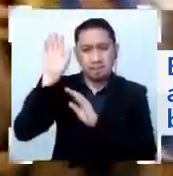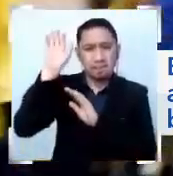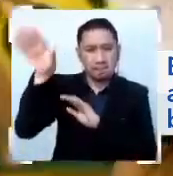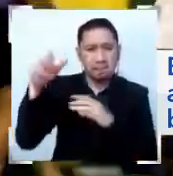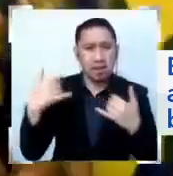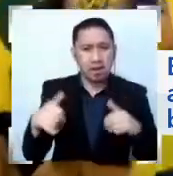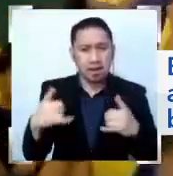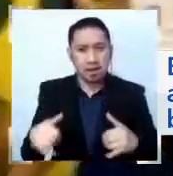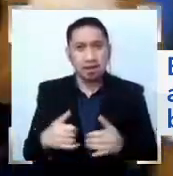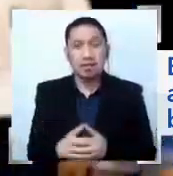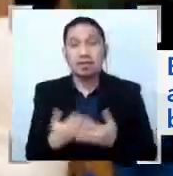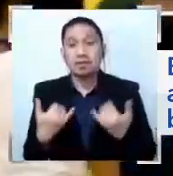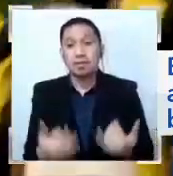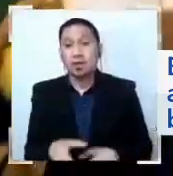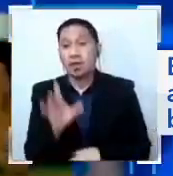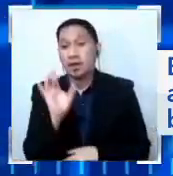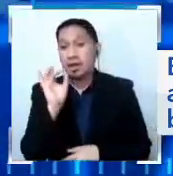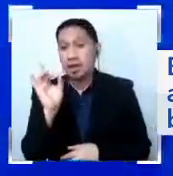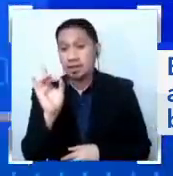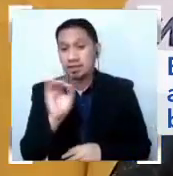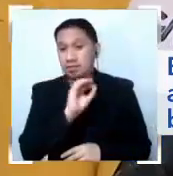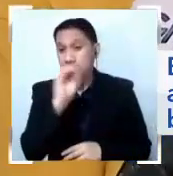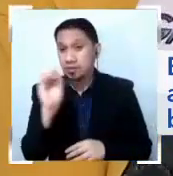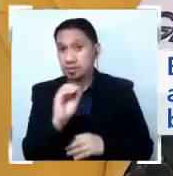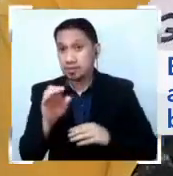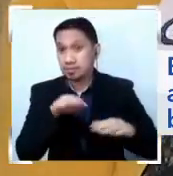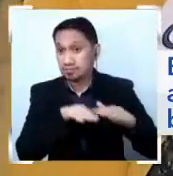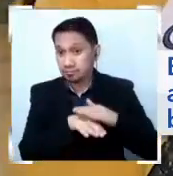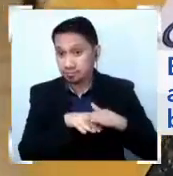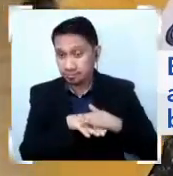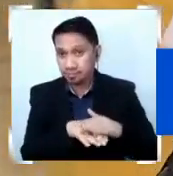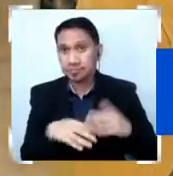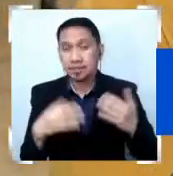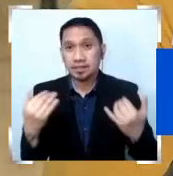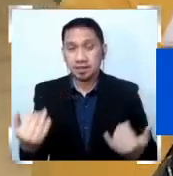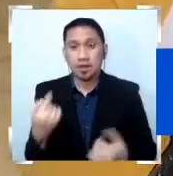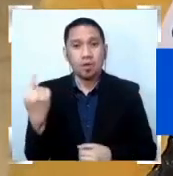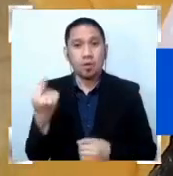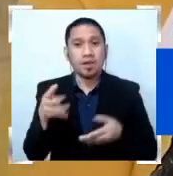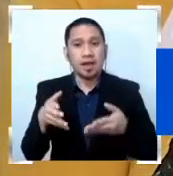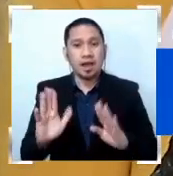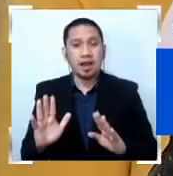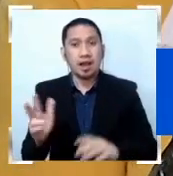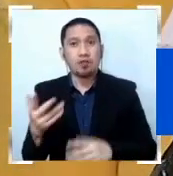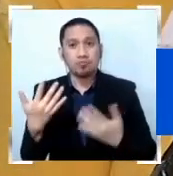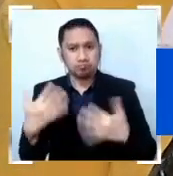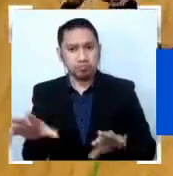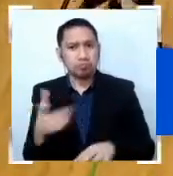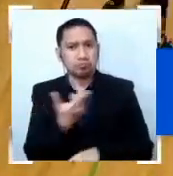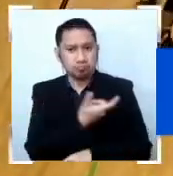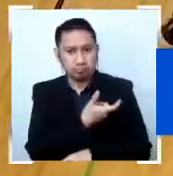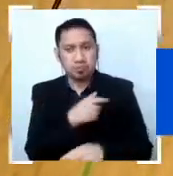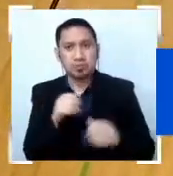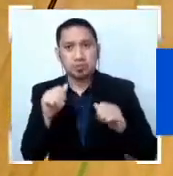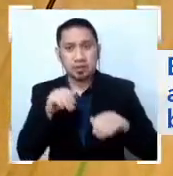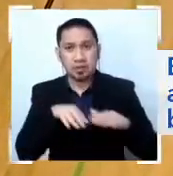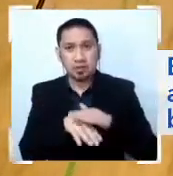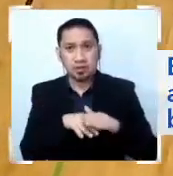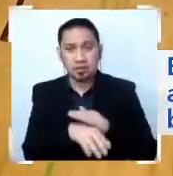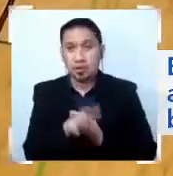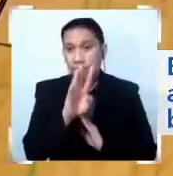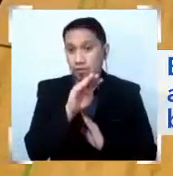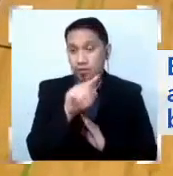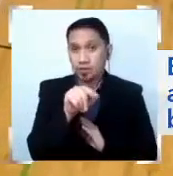80% capacity, pero ngayon, vaccinated players lang yung pinapapasok natin. So, 14 to 16 players